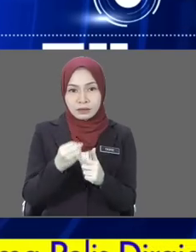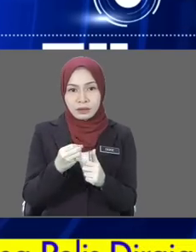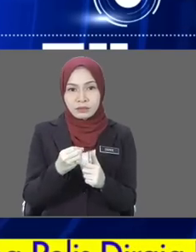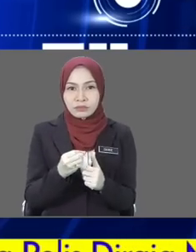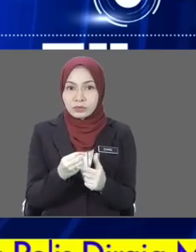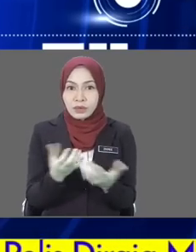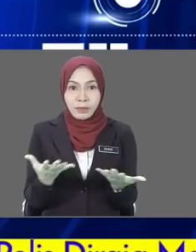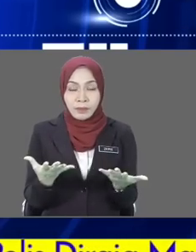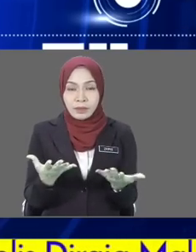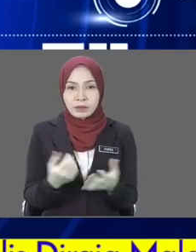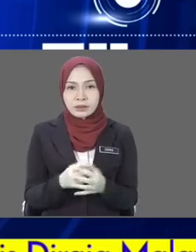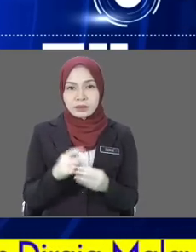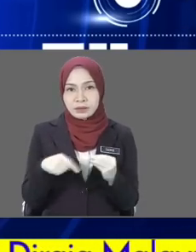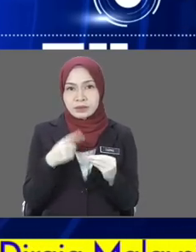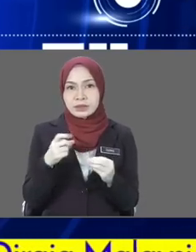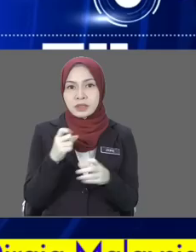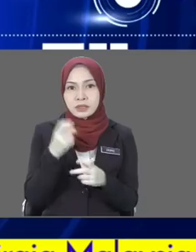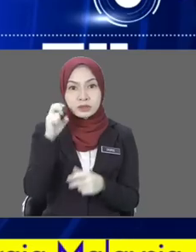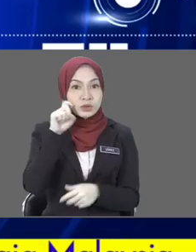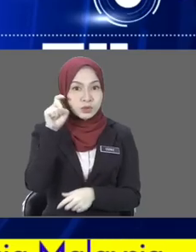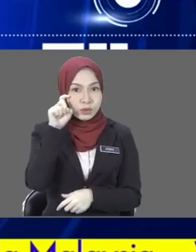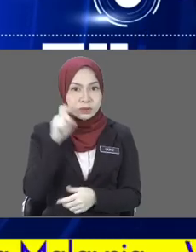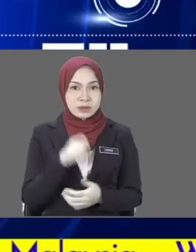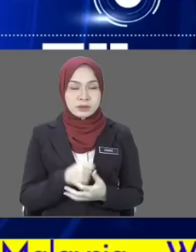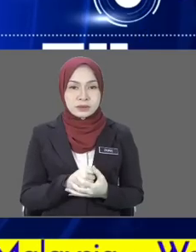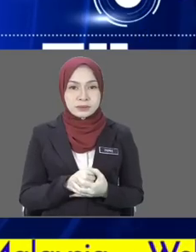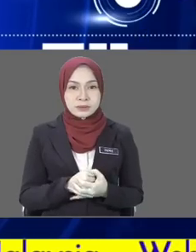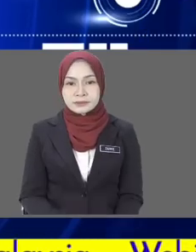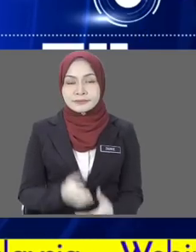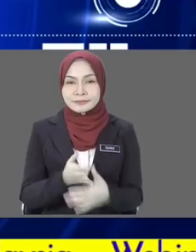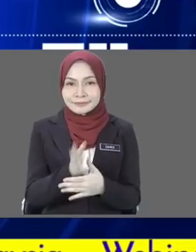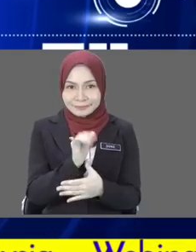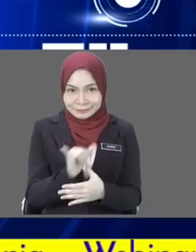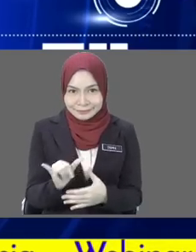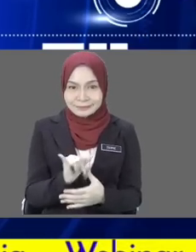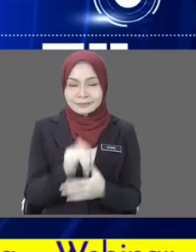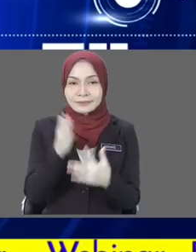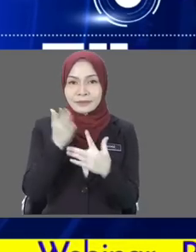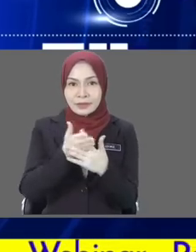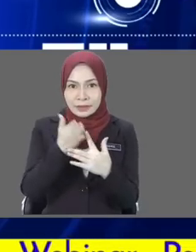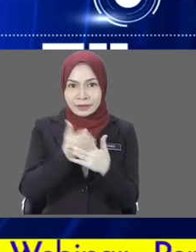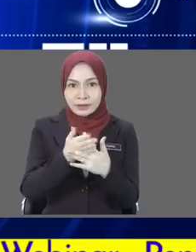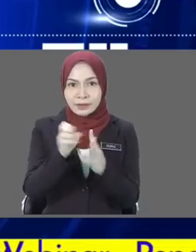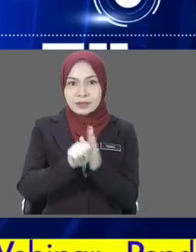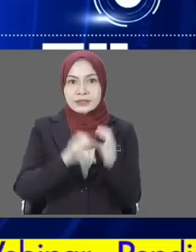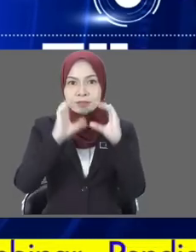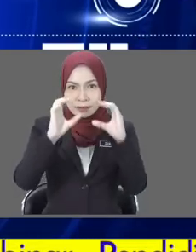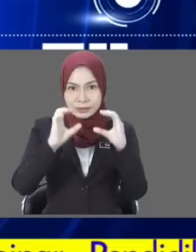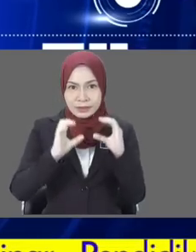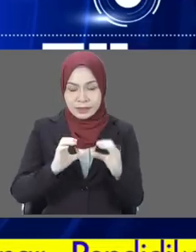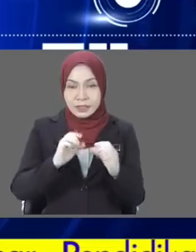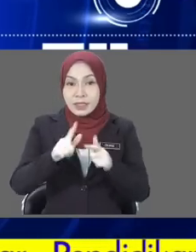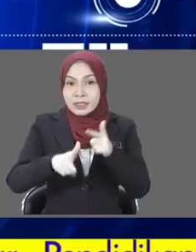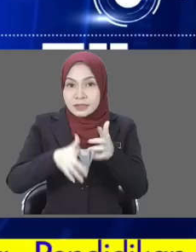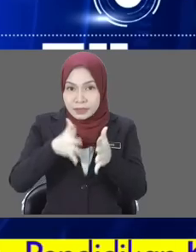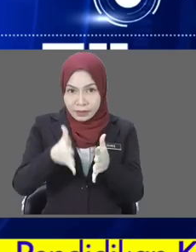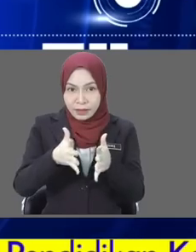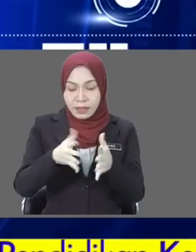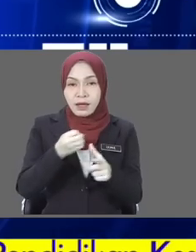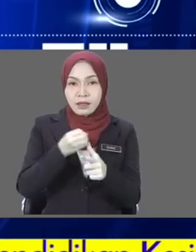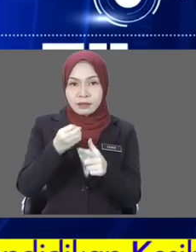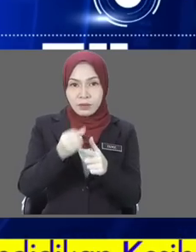seksual seterusnya adalah gangguan secara isyarat ataupun bukan lisan